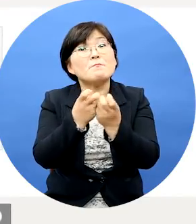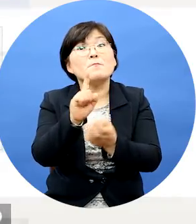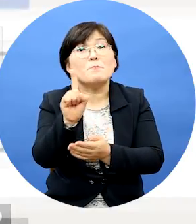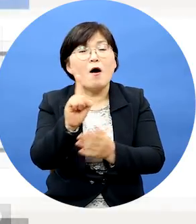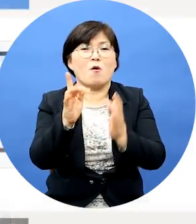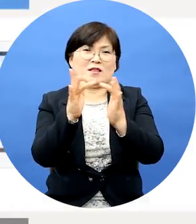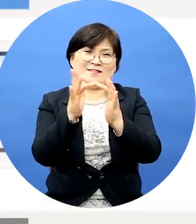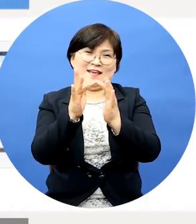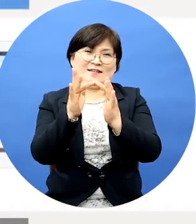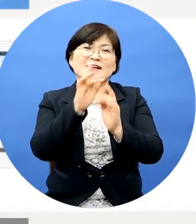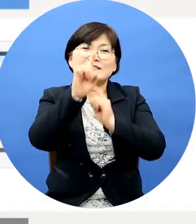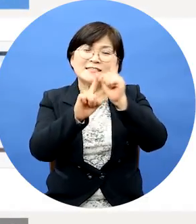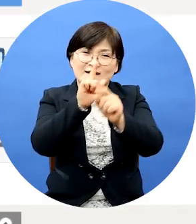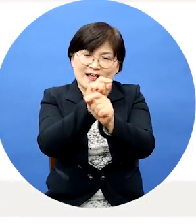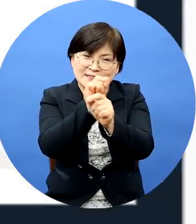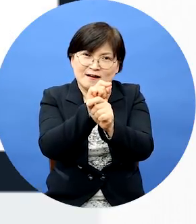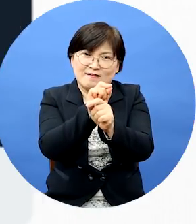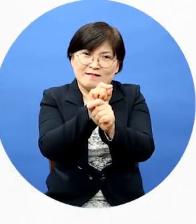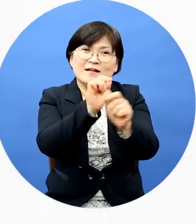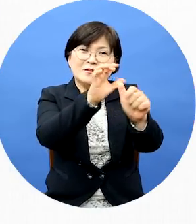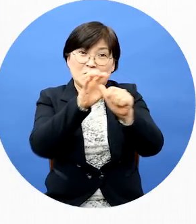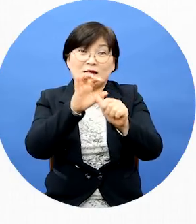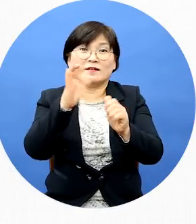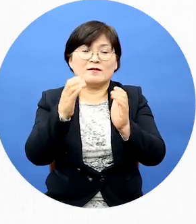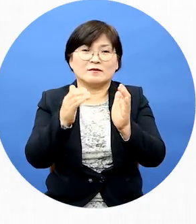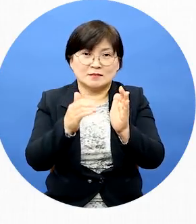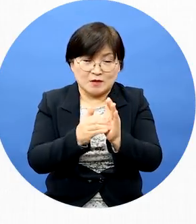바로 온라인 행정심판을 도입한 것입니다.